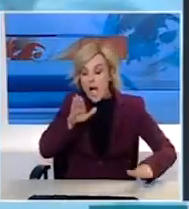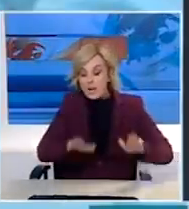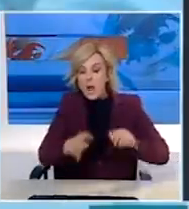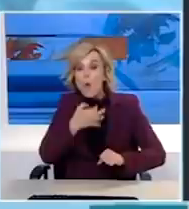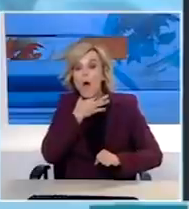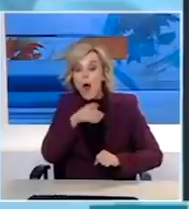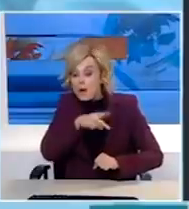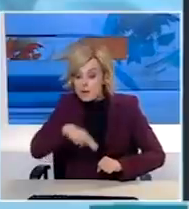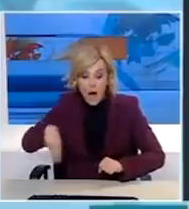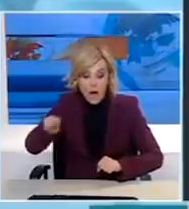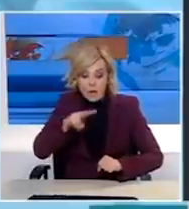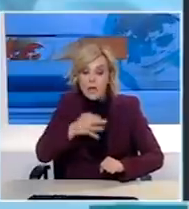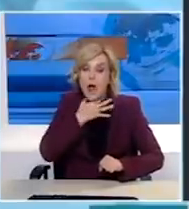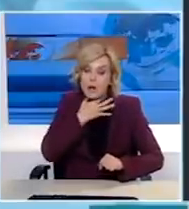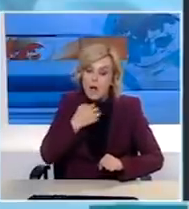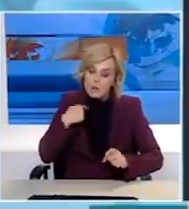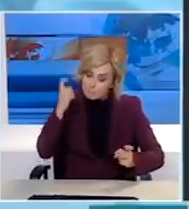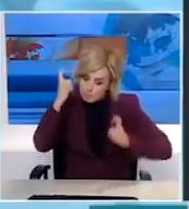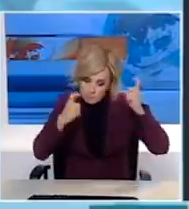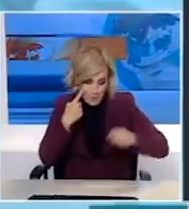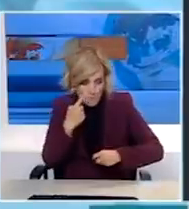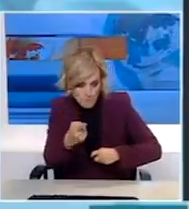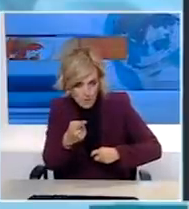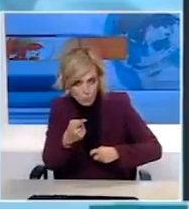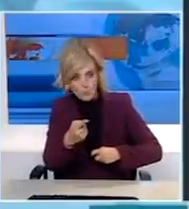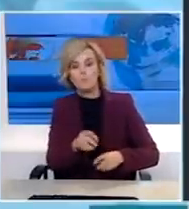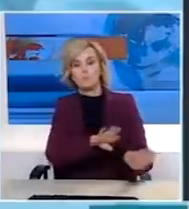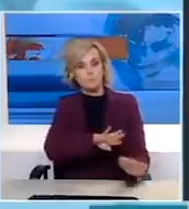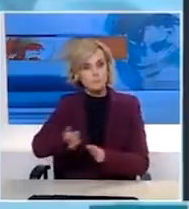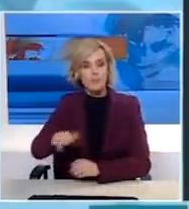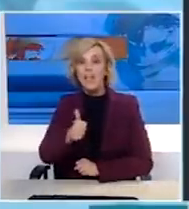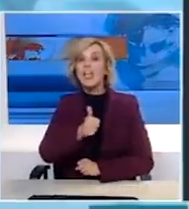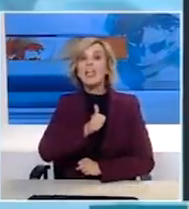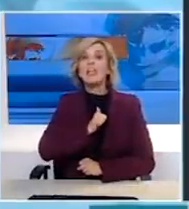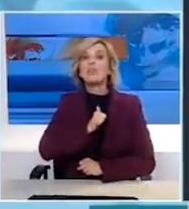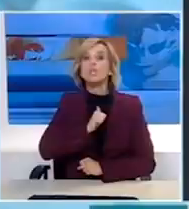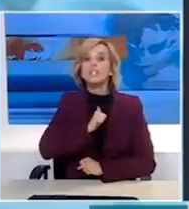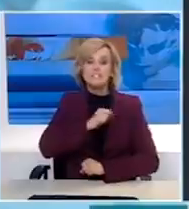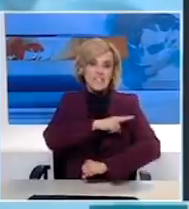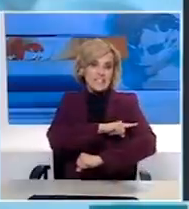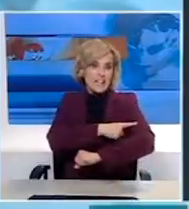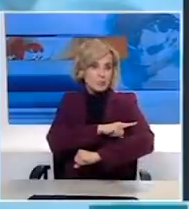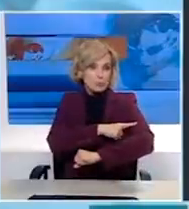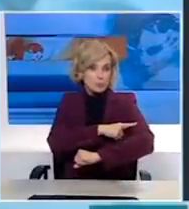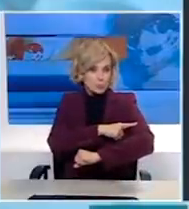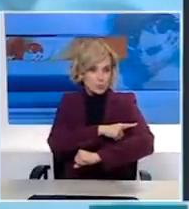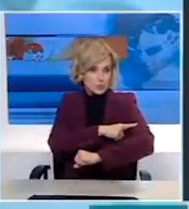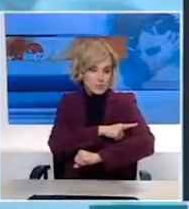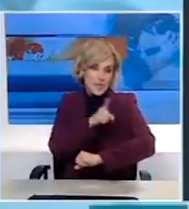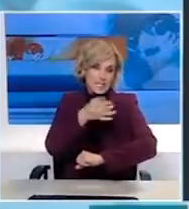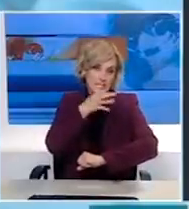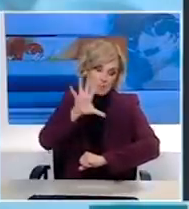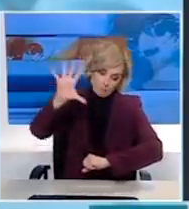αυξημένες ανάγκες που έχει το σύστημα υγείας. Και σε ό,τι αφορά τους ιδιώτες γιατρούς, επειδή μιλάτε για